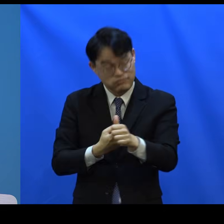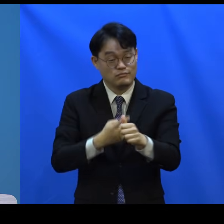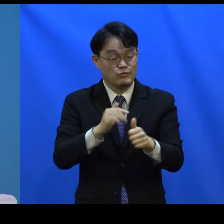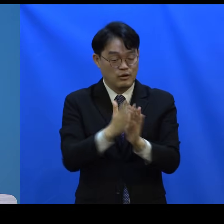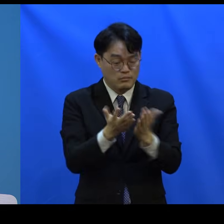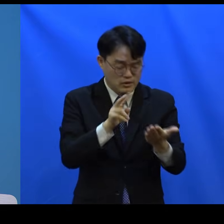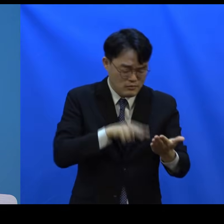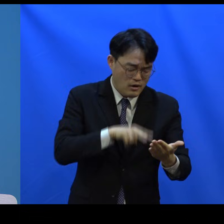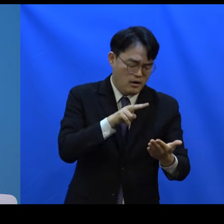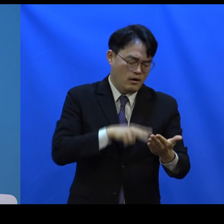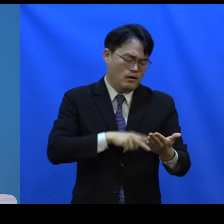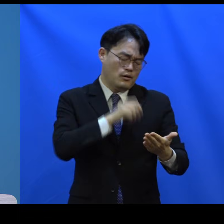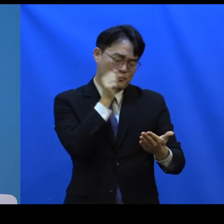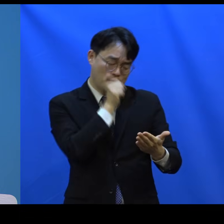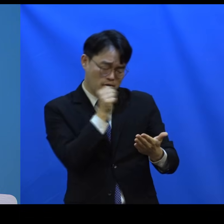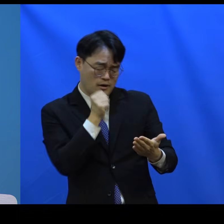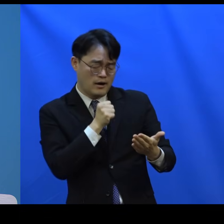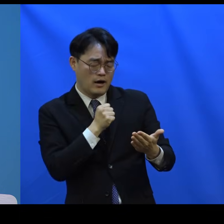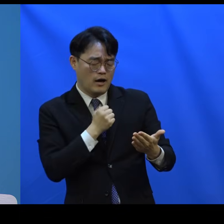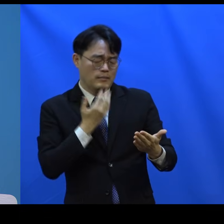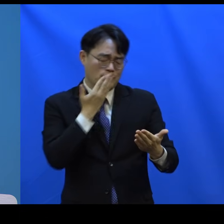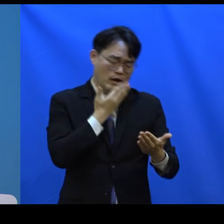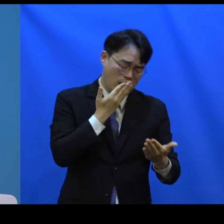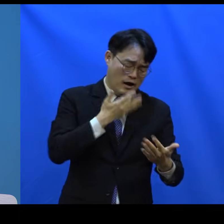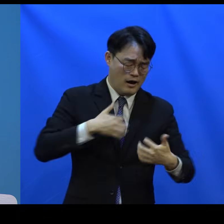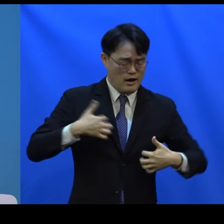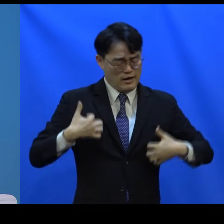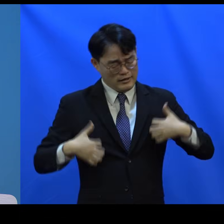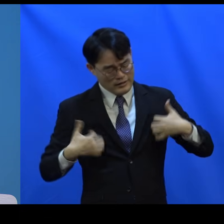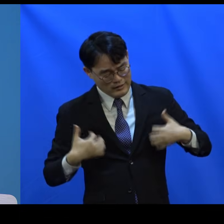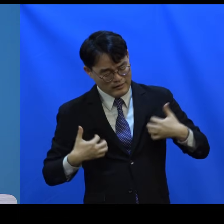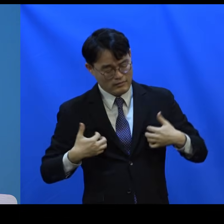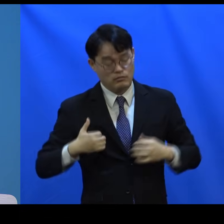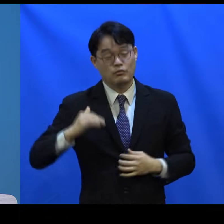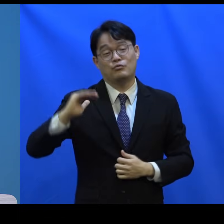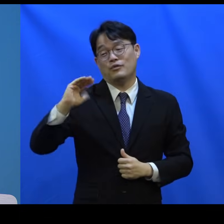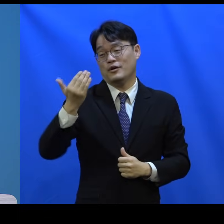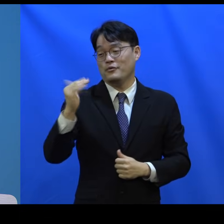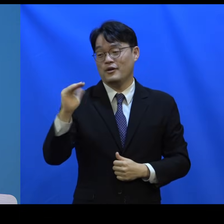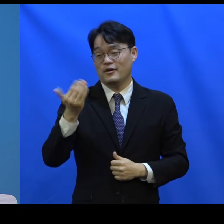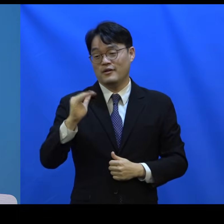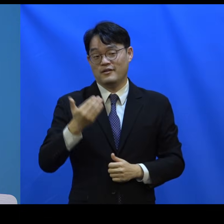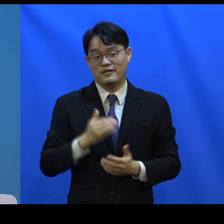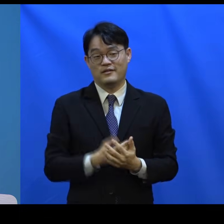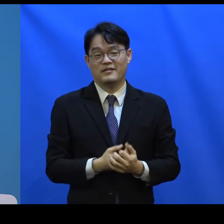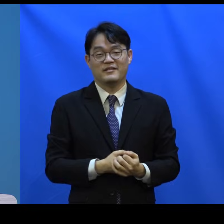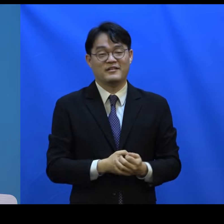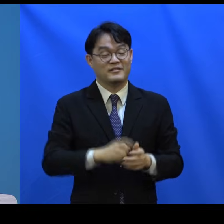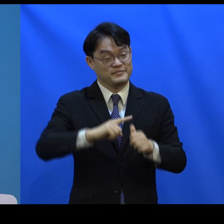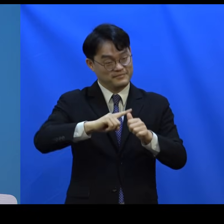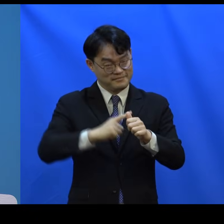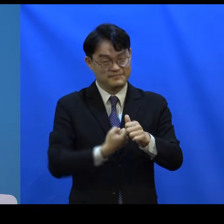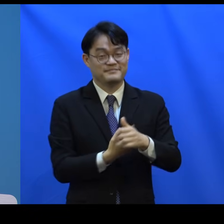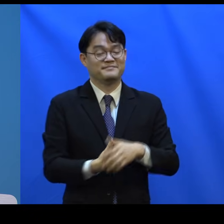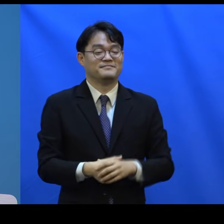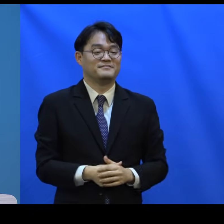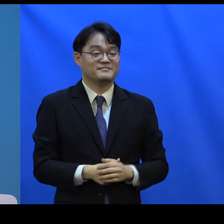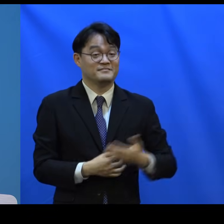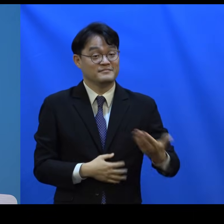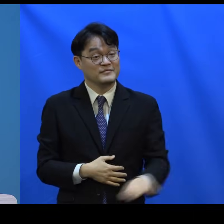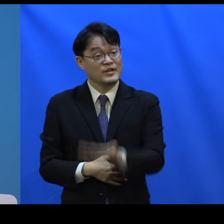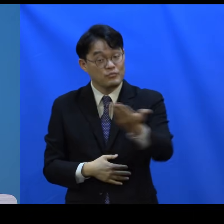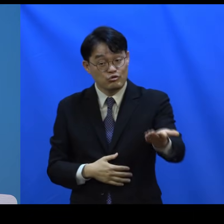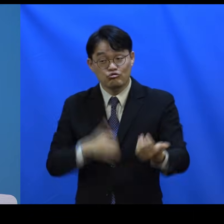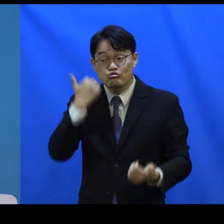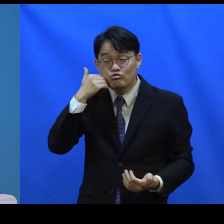따라와요. 그냥 고분고분해져. 고분고분해져. 뭐 그냥 케이크 뭐 이러면 그냥 케이크 사오고 이러잖아요. 아닌가요?